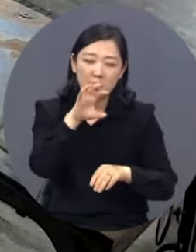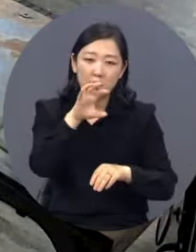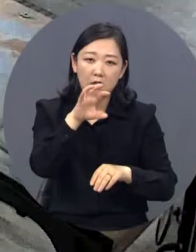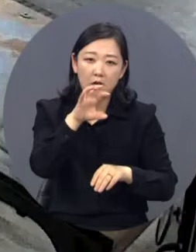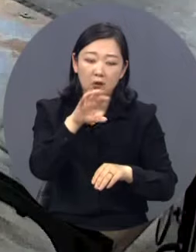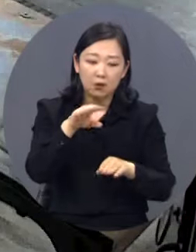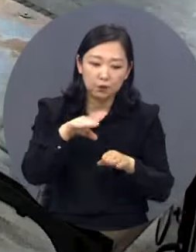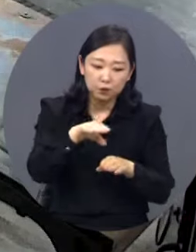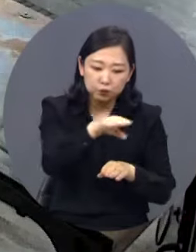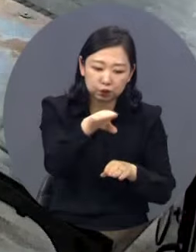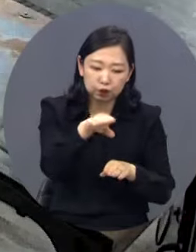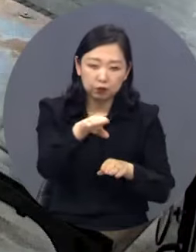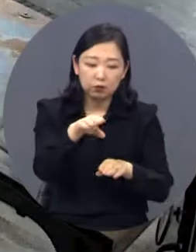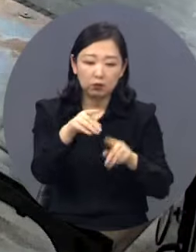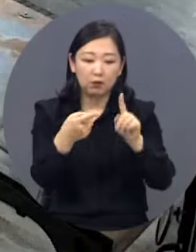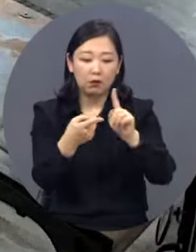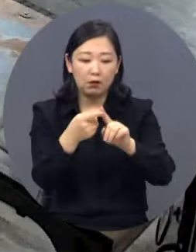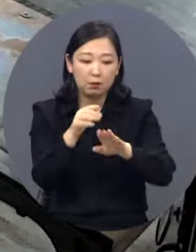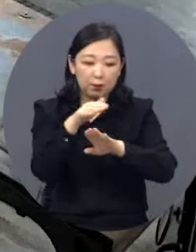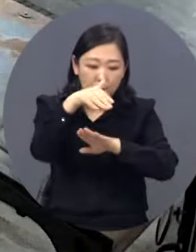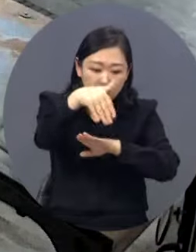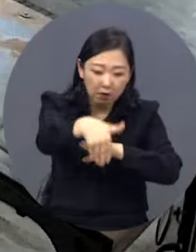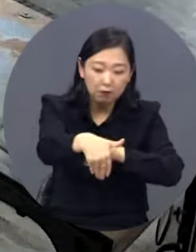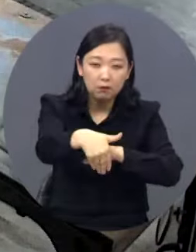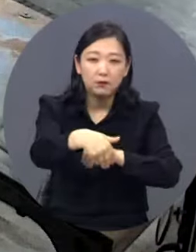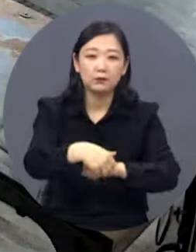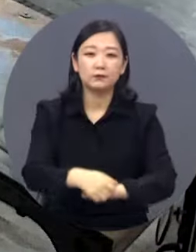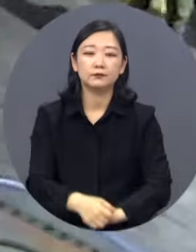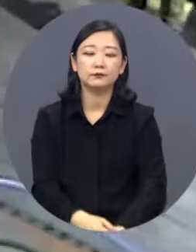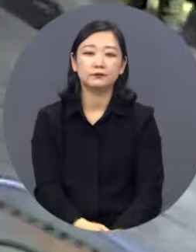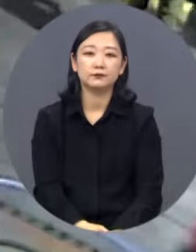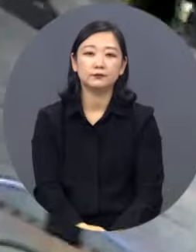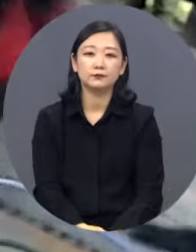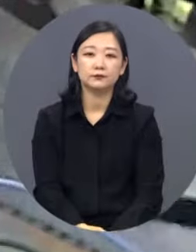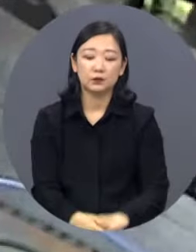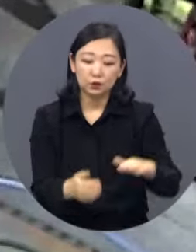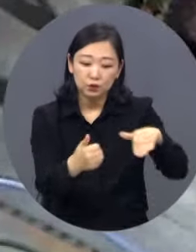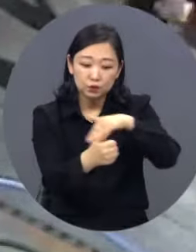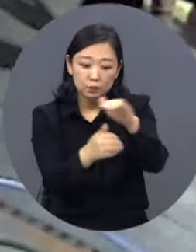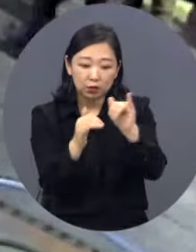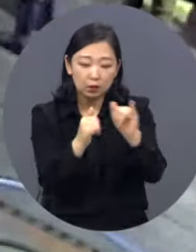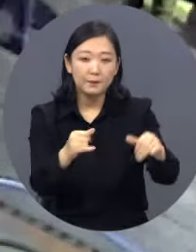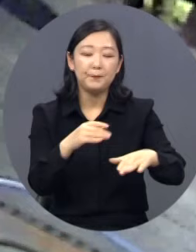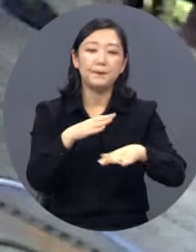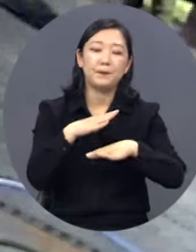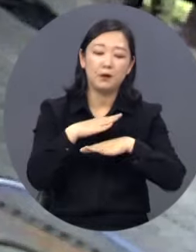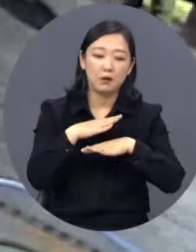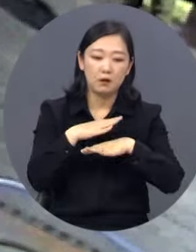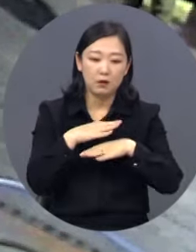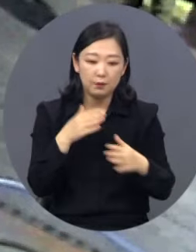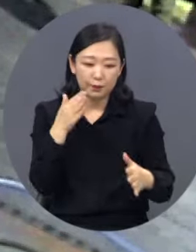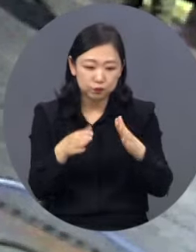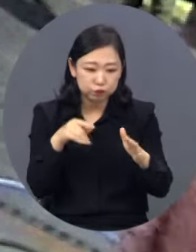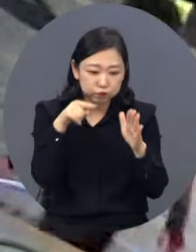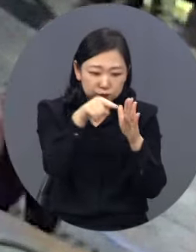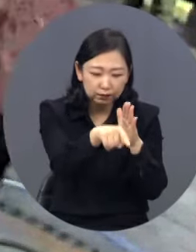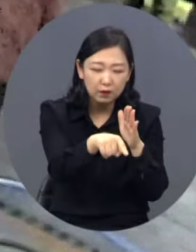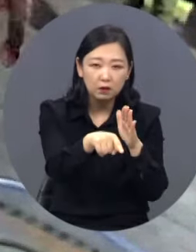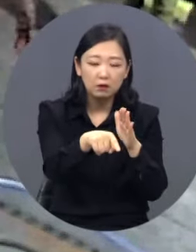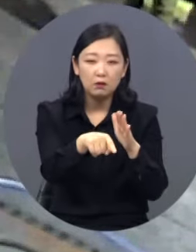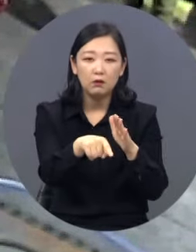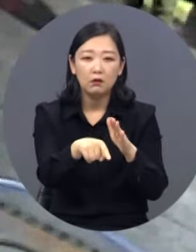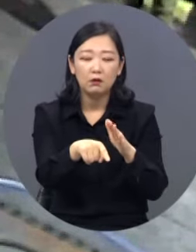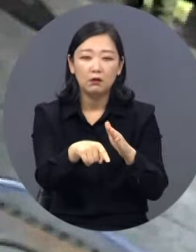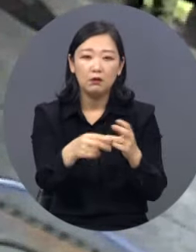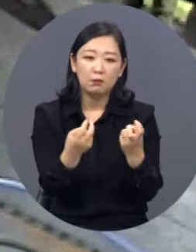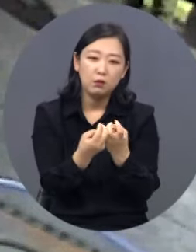앞으로 이동하는가 싶더니 그대로 바다로 떨어집니다. 주변에 있던 사람들이 놀라 현장으로 달려가 보지만 손쓸